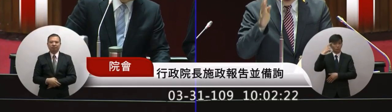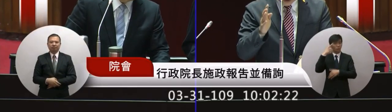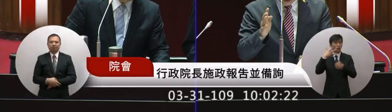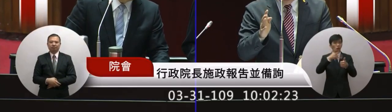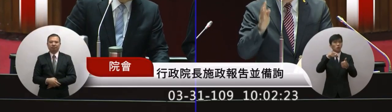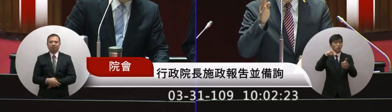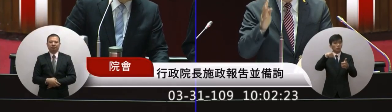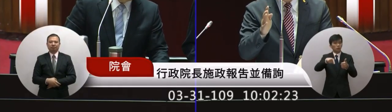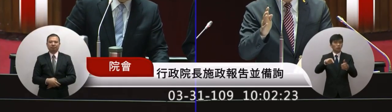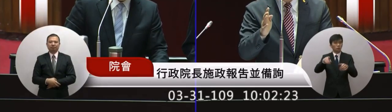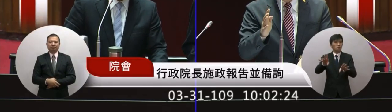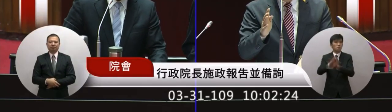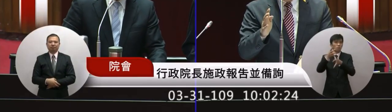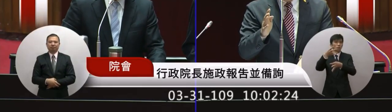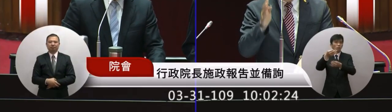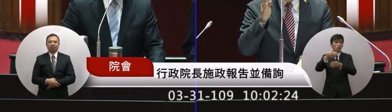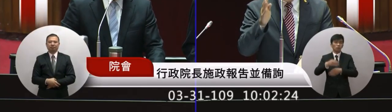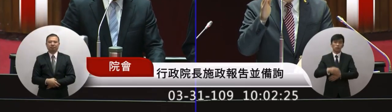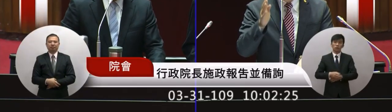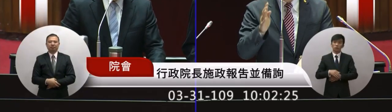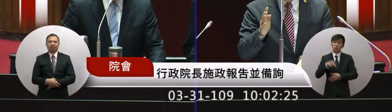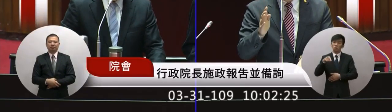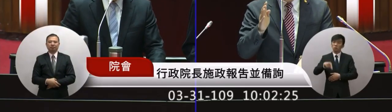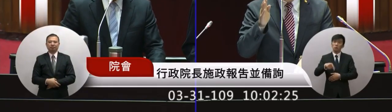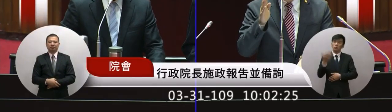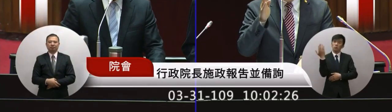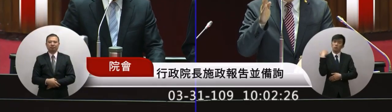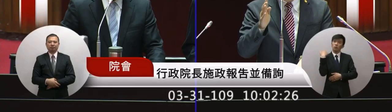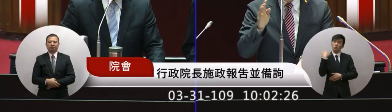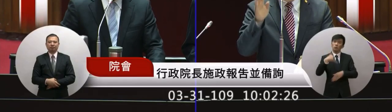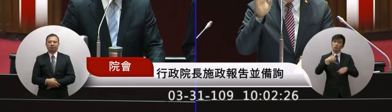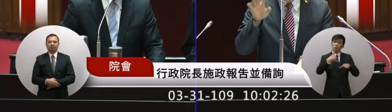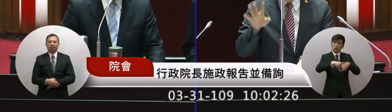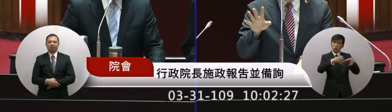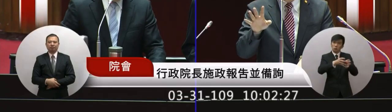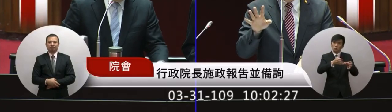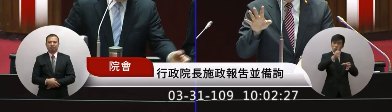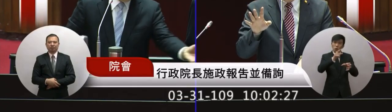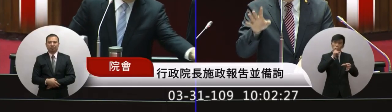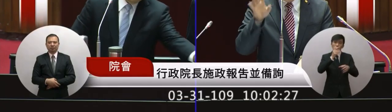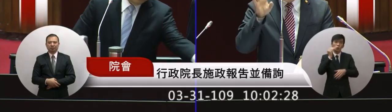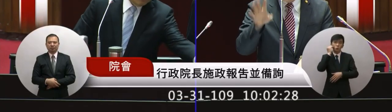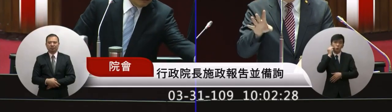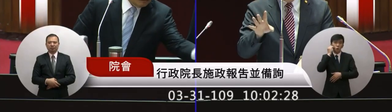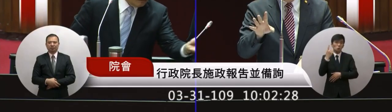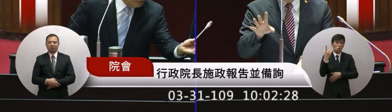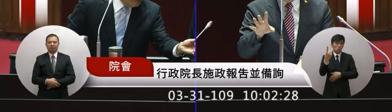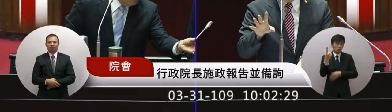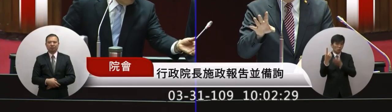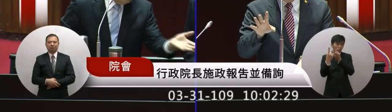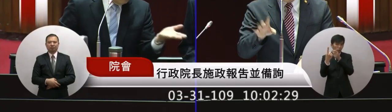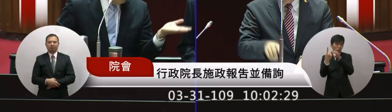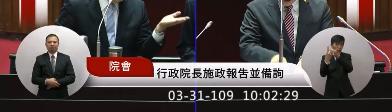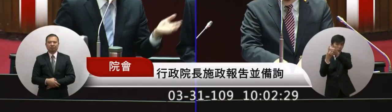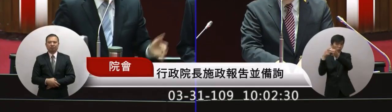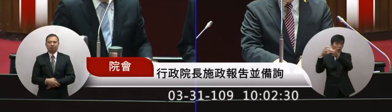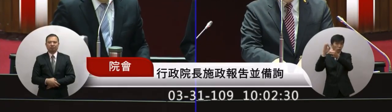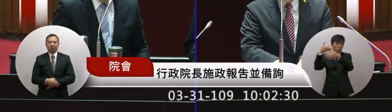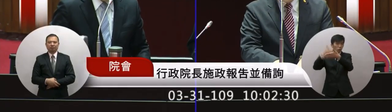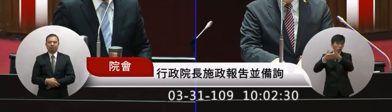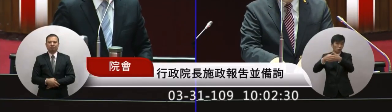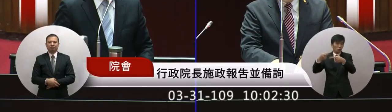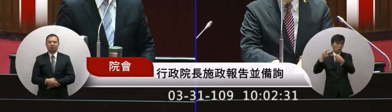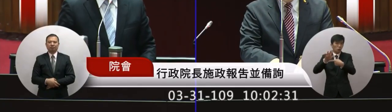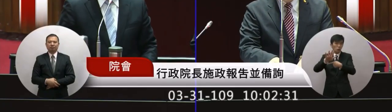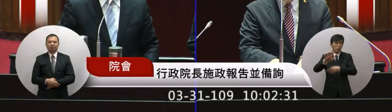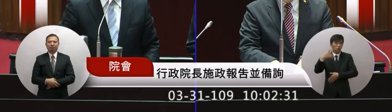具体的时间呢，因为这个东西跟沈部长之前有提到行动支付有折扣券的问题，还有振兴券的问题，对不对？我想